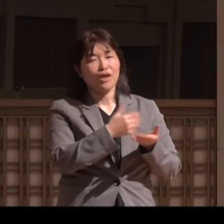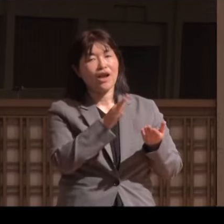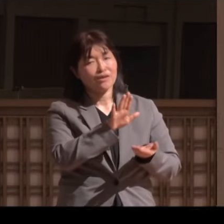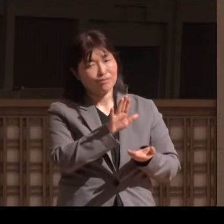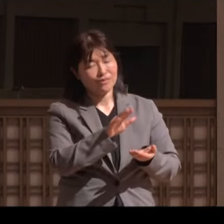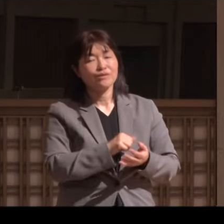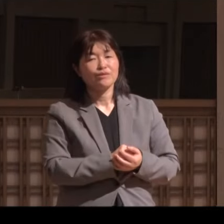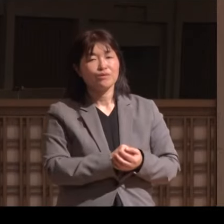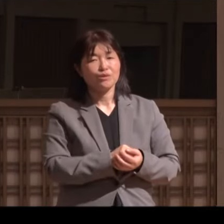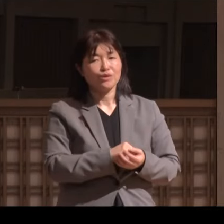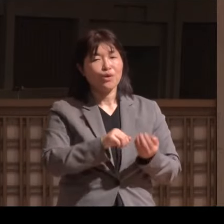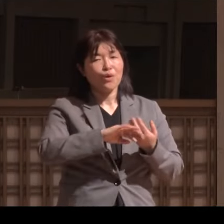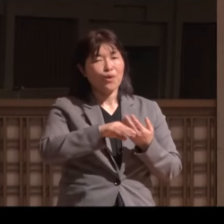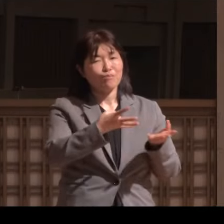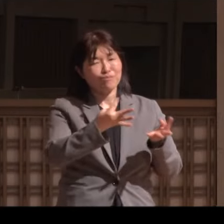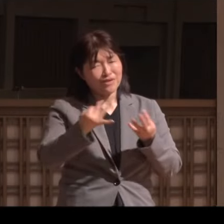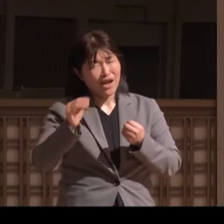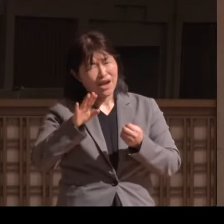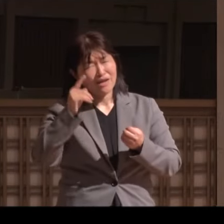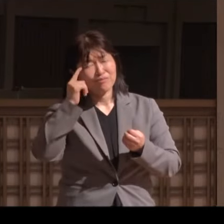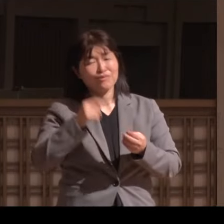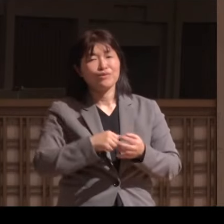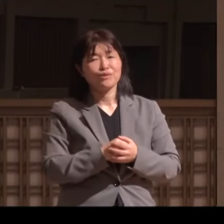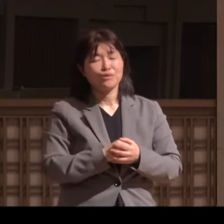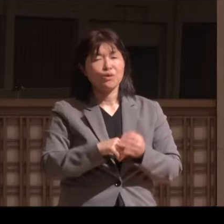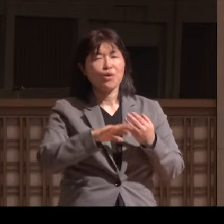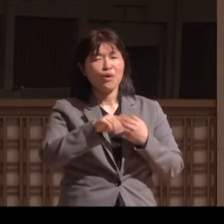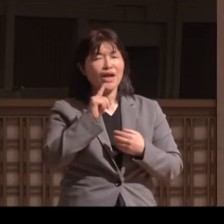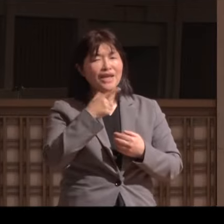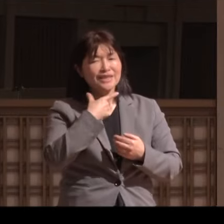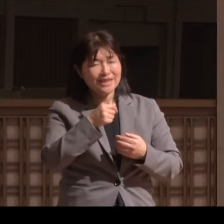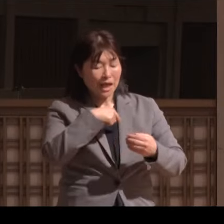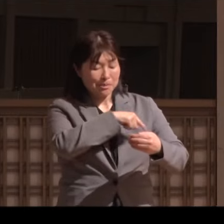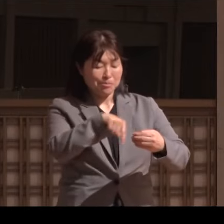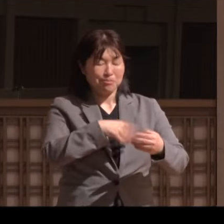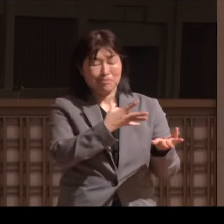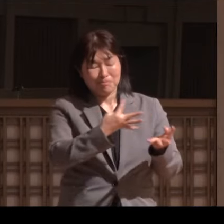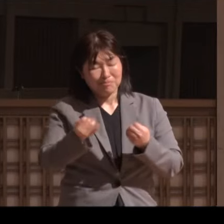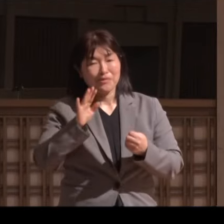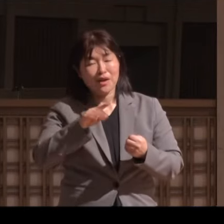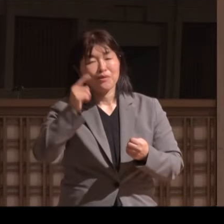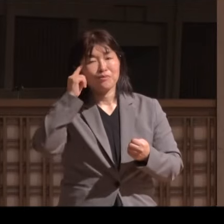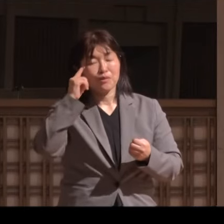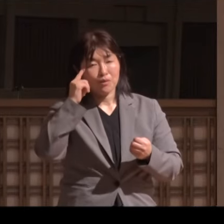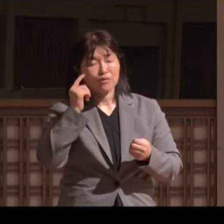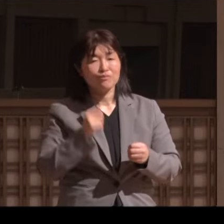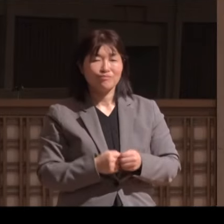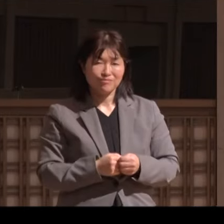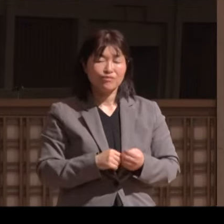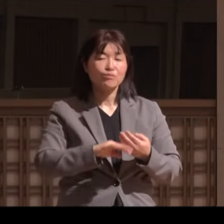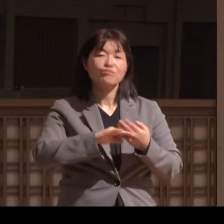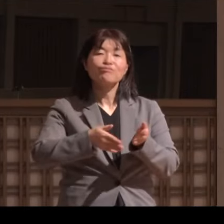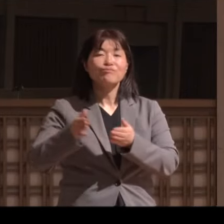から多分ね他にもいっぱいあるんだと思うんですえ他にも言いたいことが多分あるんだろうなと思いつつさ局長是非これは